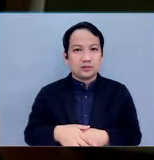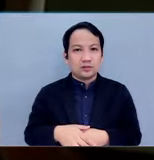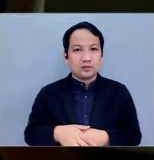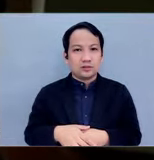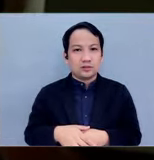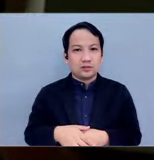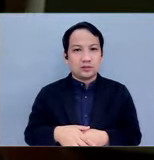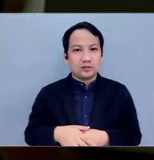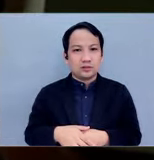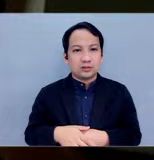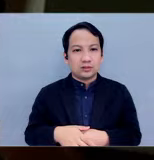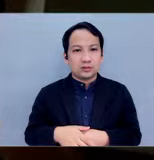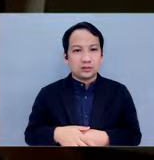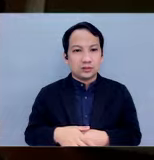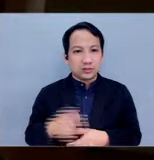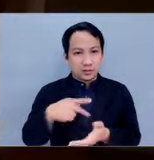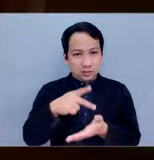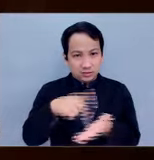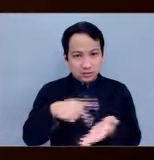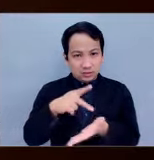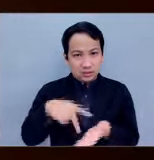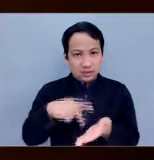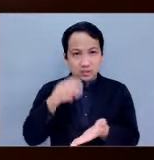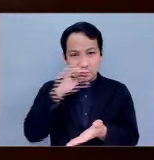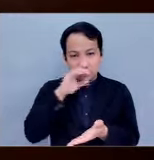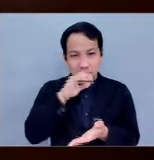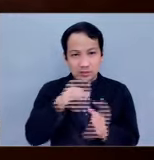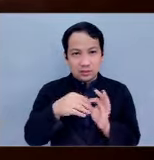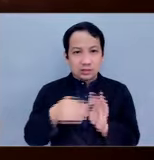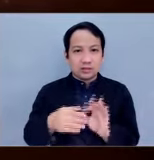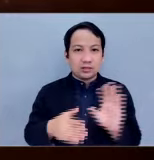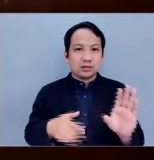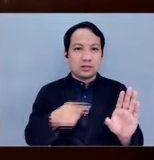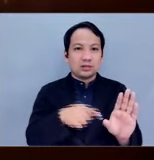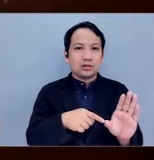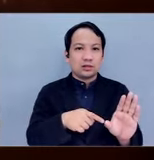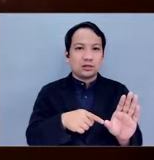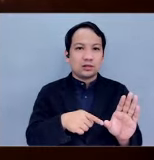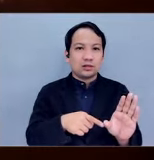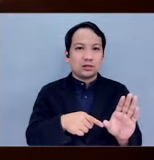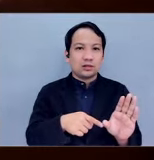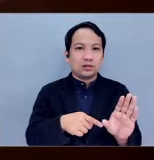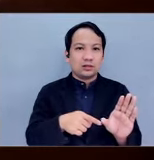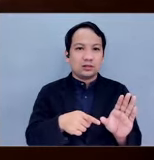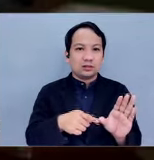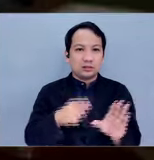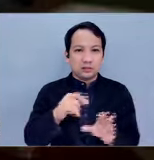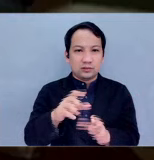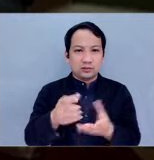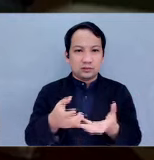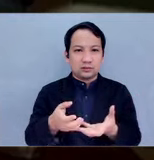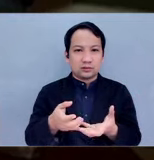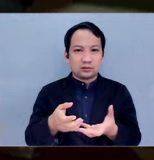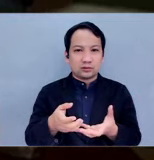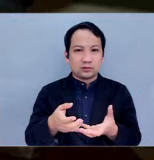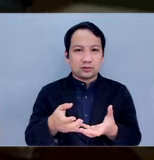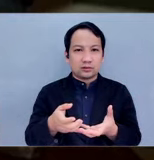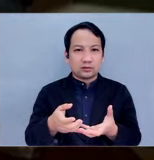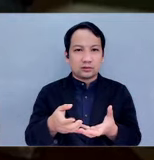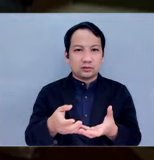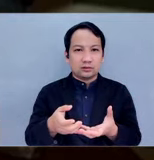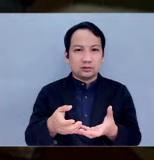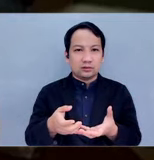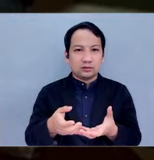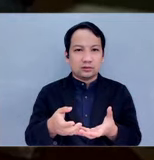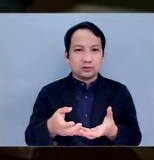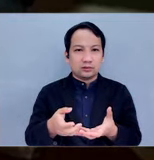best pizzas, I can say, in Cebu. Also, we have our truffle and mushroom pizza. Sir, can I just say, ito, mga kapatid, ito po,